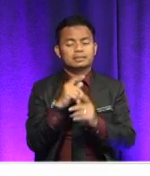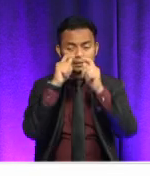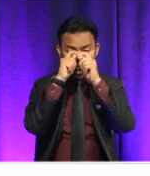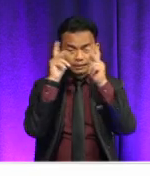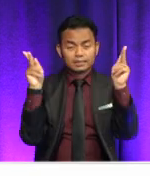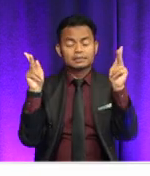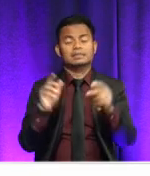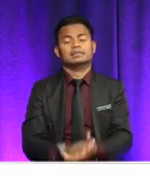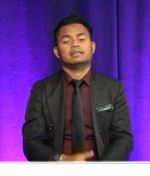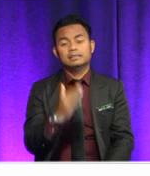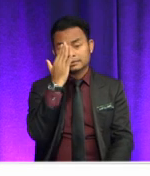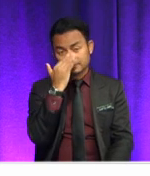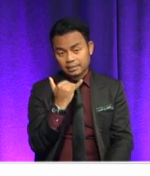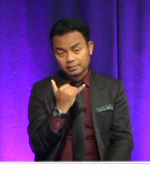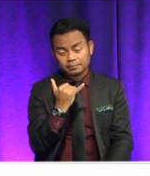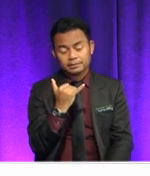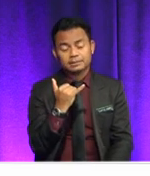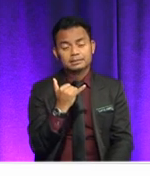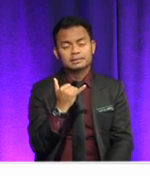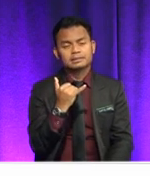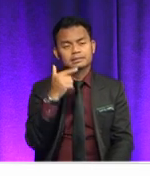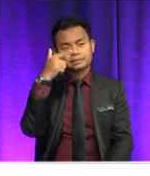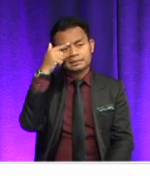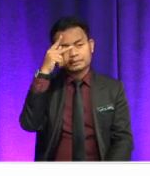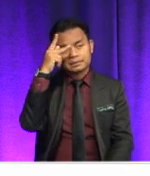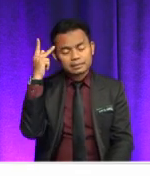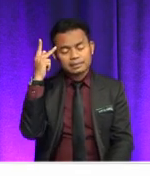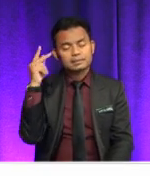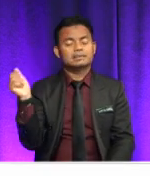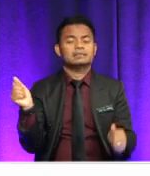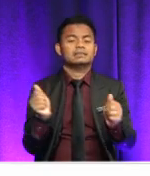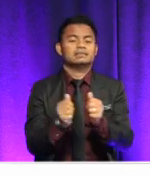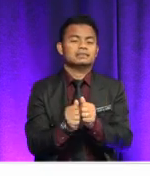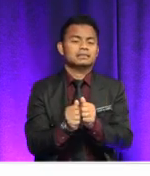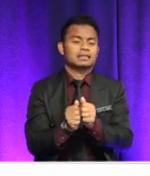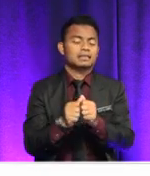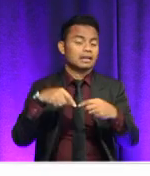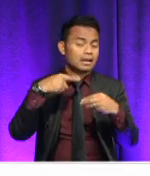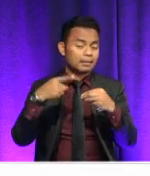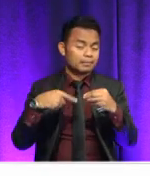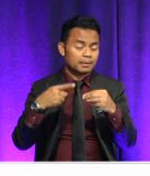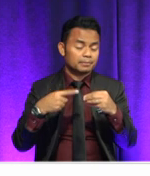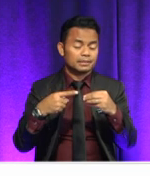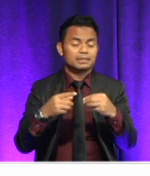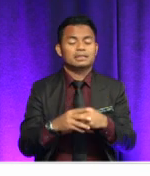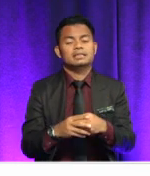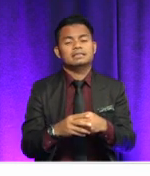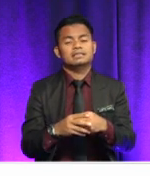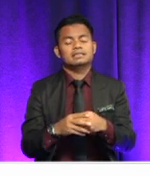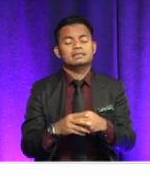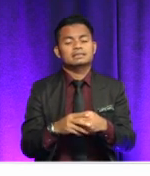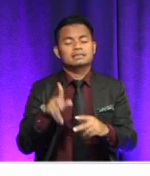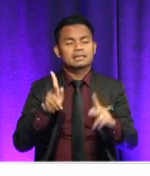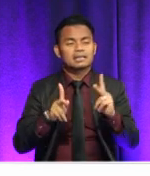yaitu kerana dengan apabila jika kalau semenjak sewaktu sungguh pun